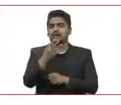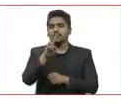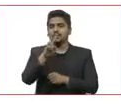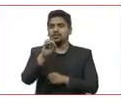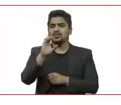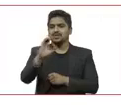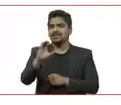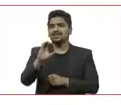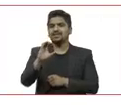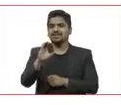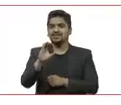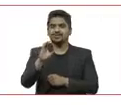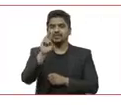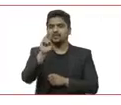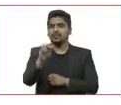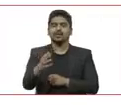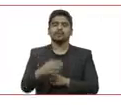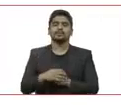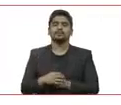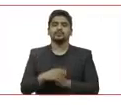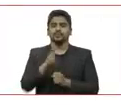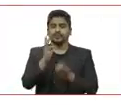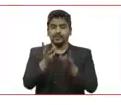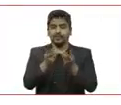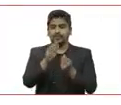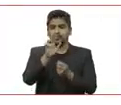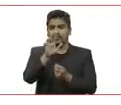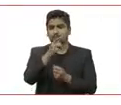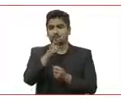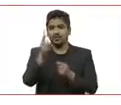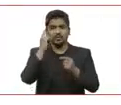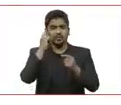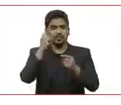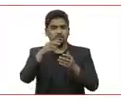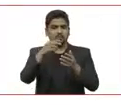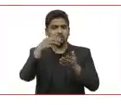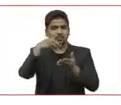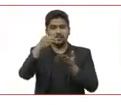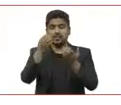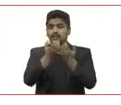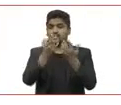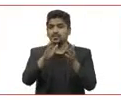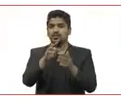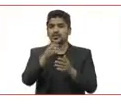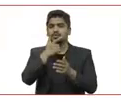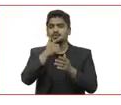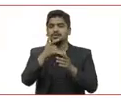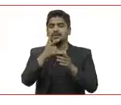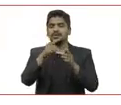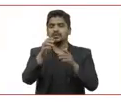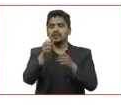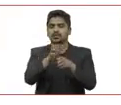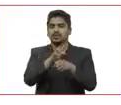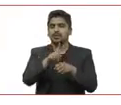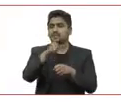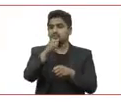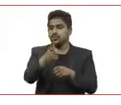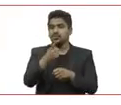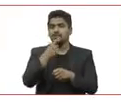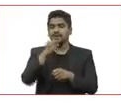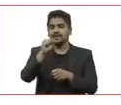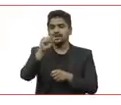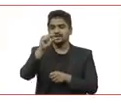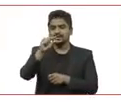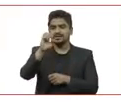भन्छ, BOC परेन। त्यो हिसाबले हामीले 9वटा चाहिँ प्रमाणित गर्न सक्यौँ यो चाहिँ युके भेरिएन्ट हुन् भनेर। त्यसै गरी यस